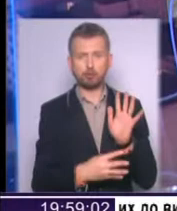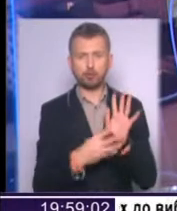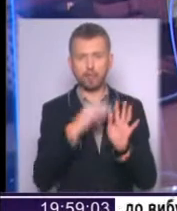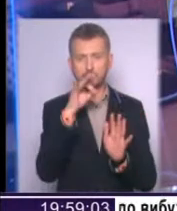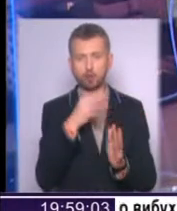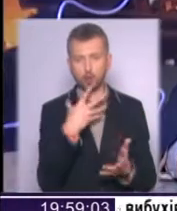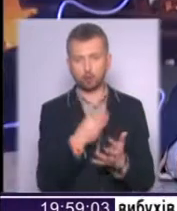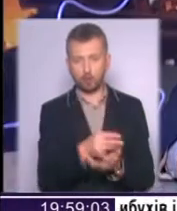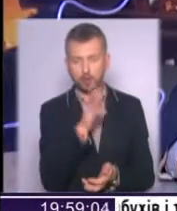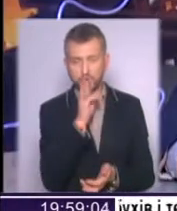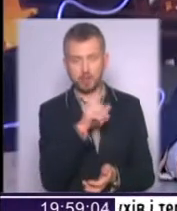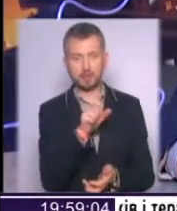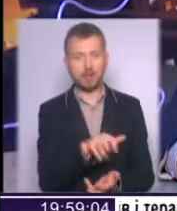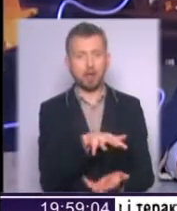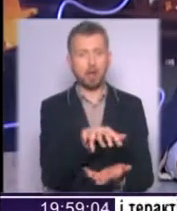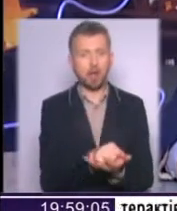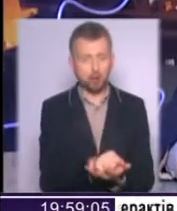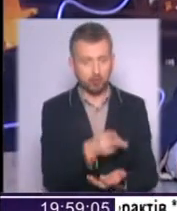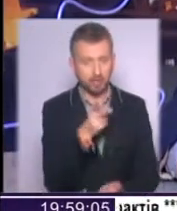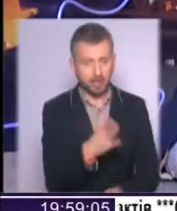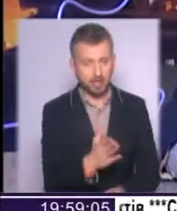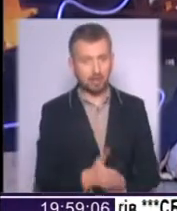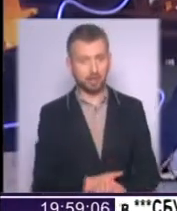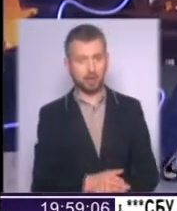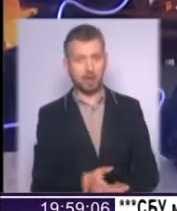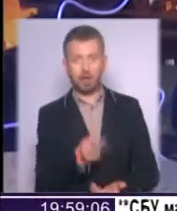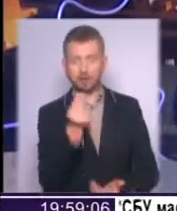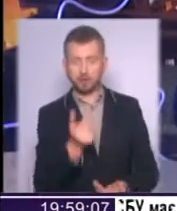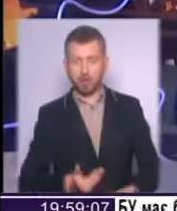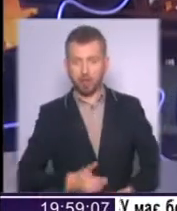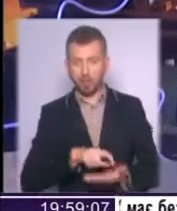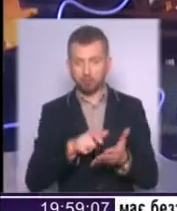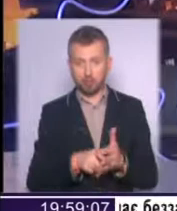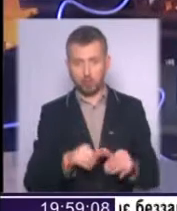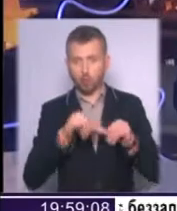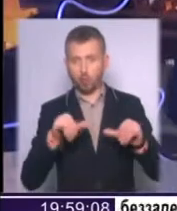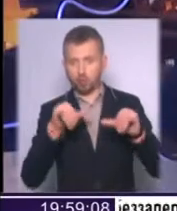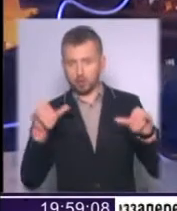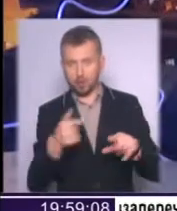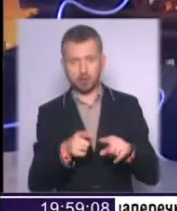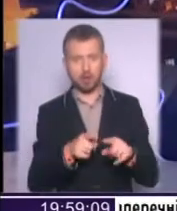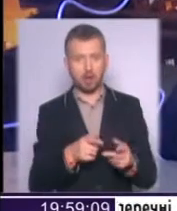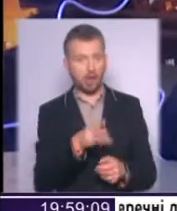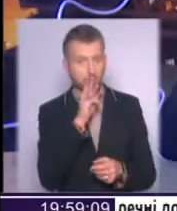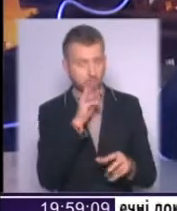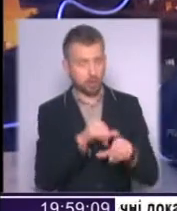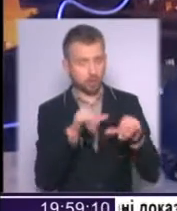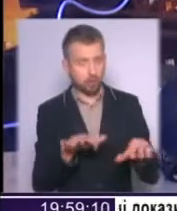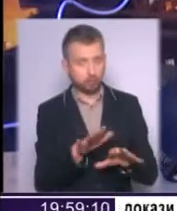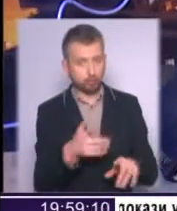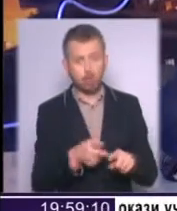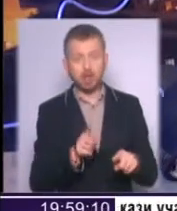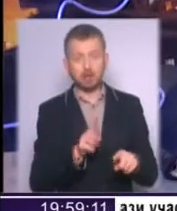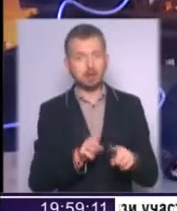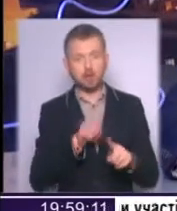99% своєї зарплатні за оренду житла. А ціна на житло так само росте, бо ростуть комунальні, а зарплати ж не ростуть. Це так, тому це